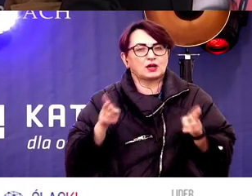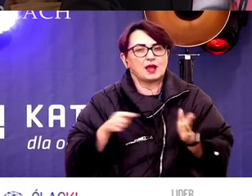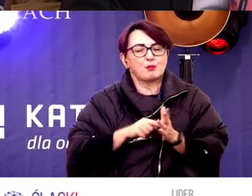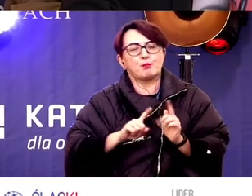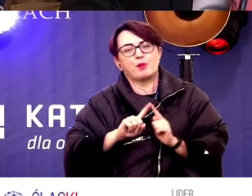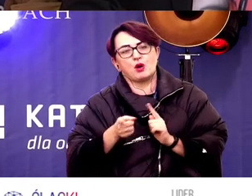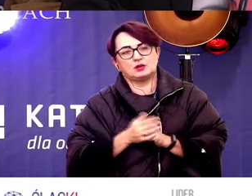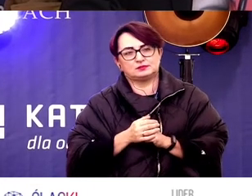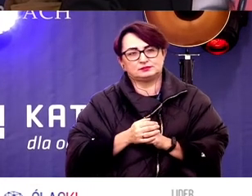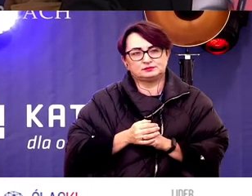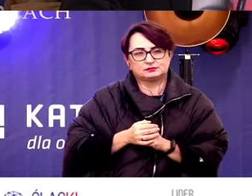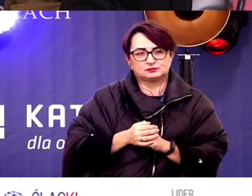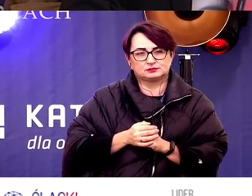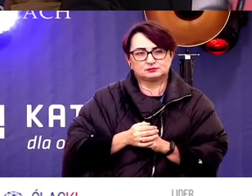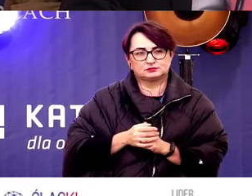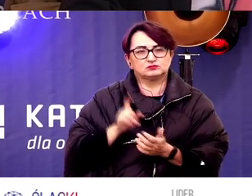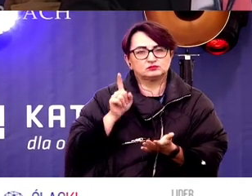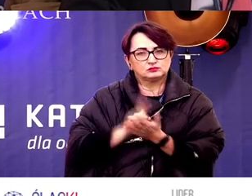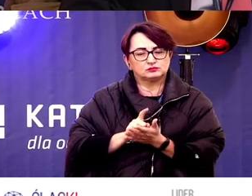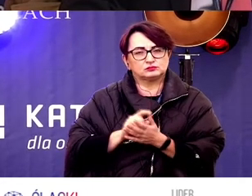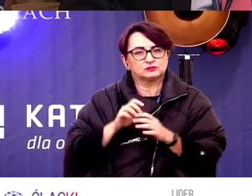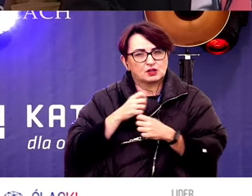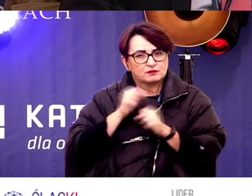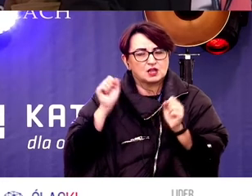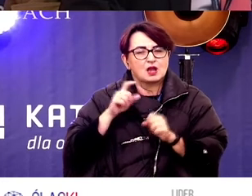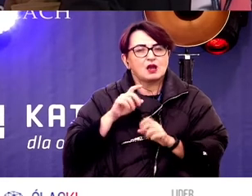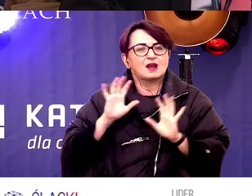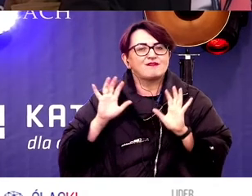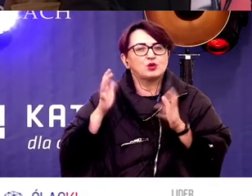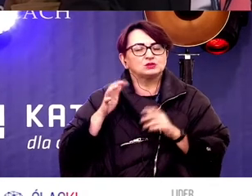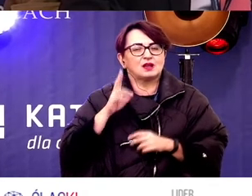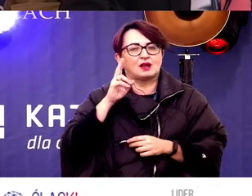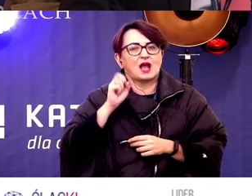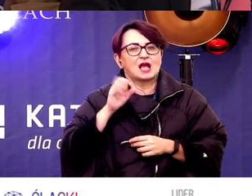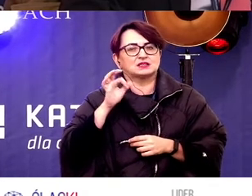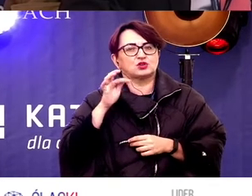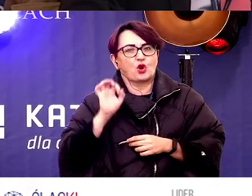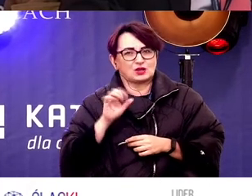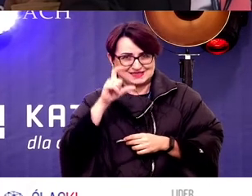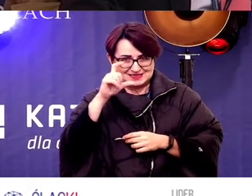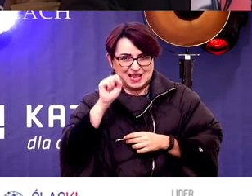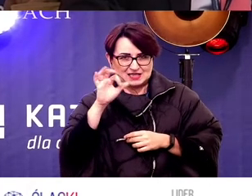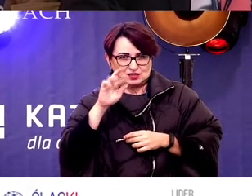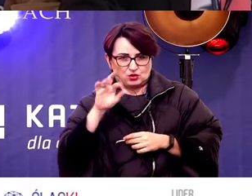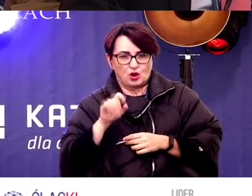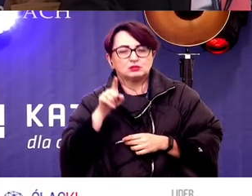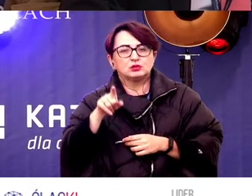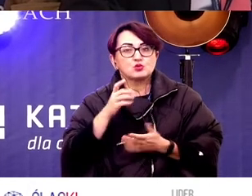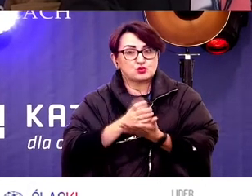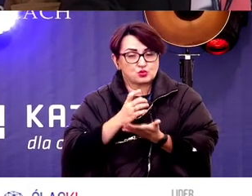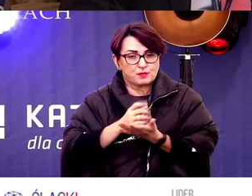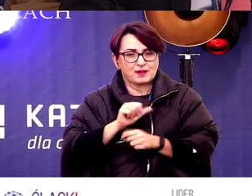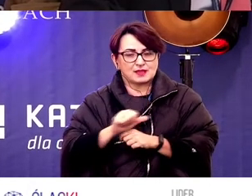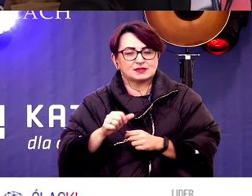po zwycięstwie rewolucji Fidela Castro jeżdżą po ulicach hawańskich czy kubańskich